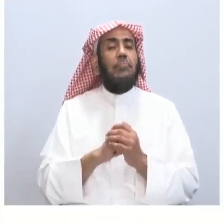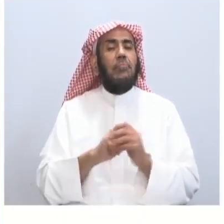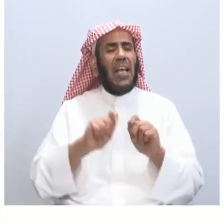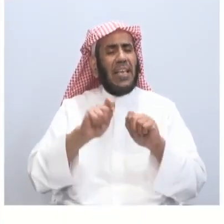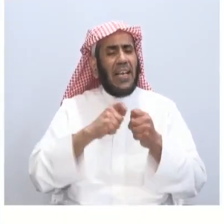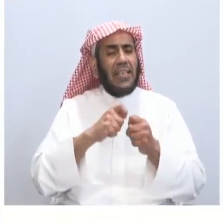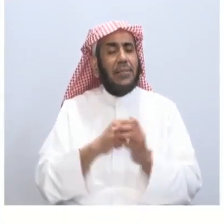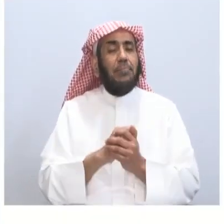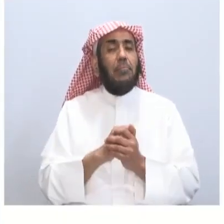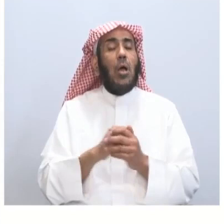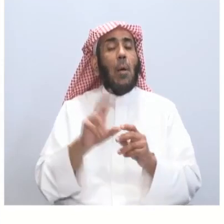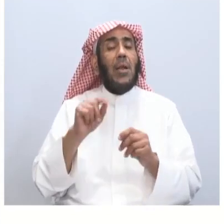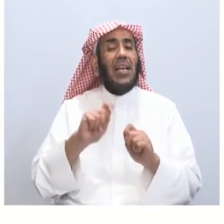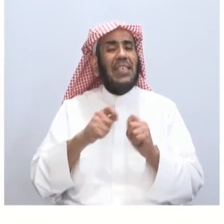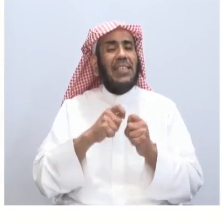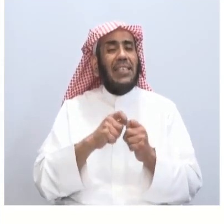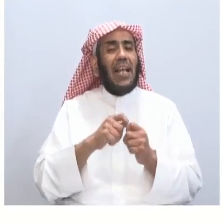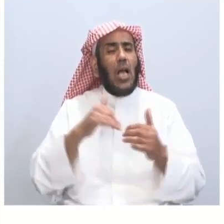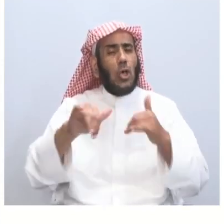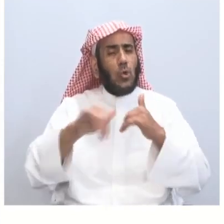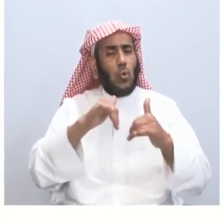عامه منها اصلاح